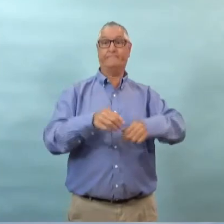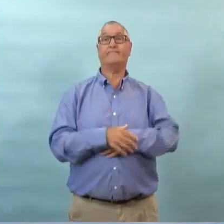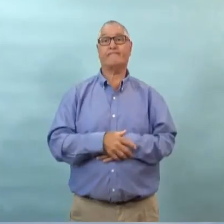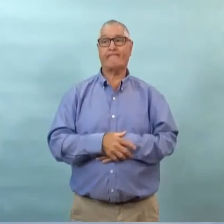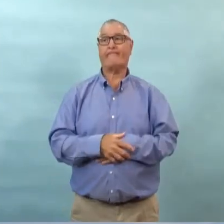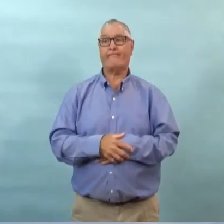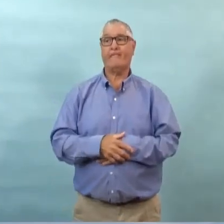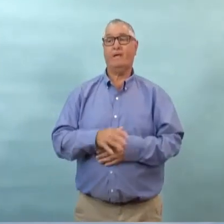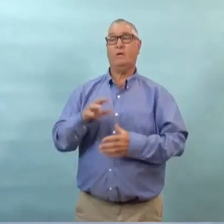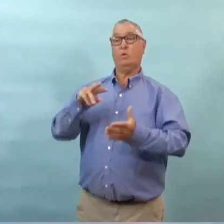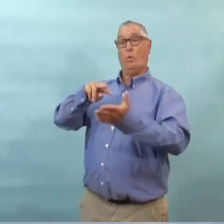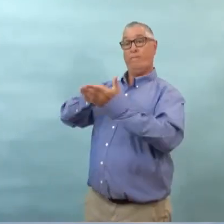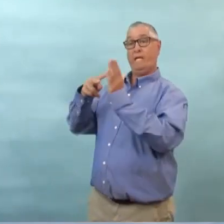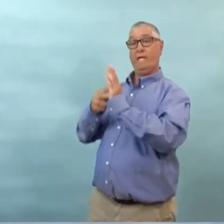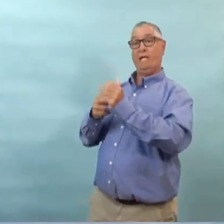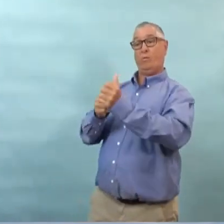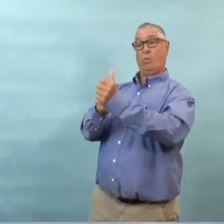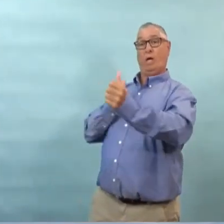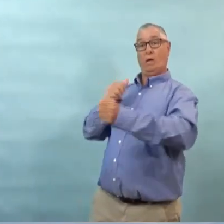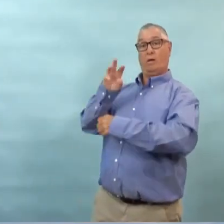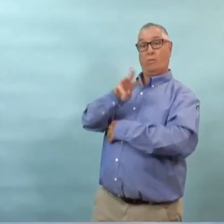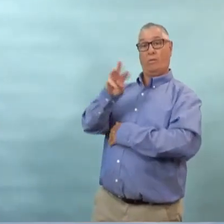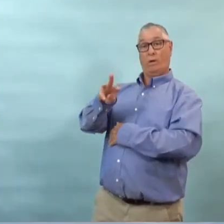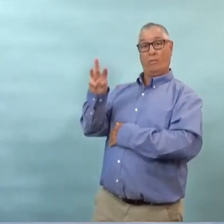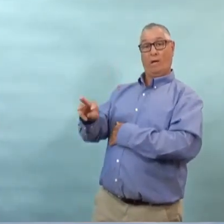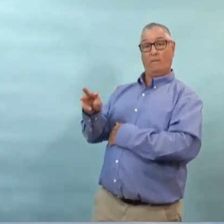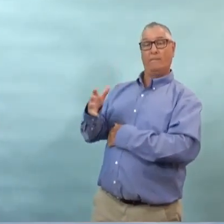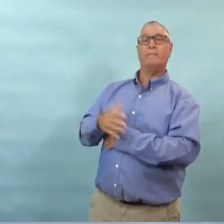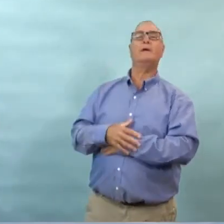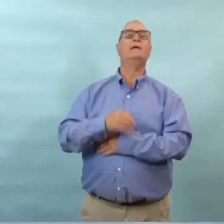donc ce point de vue là je crois que ça se passe très bien à ce niveau là